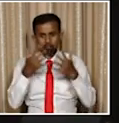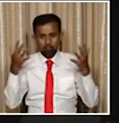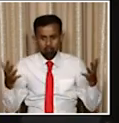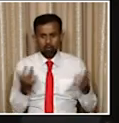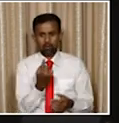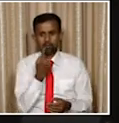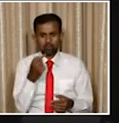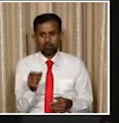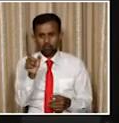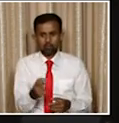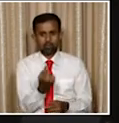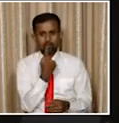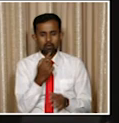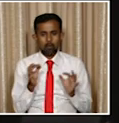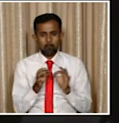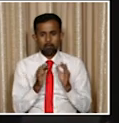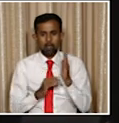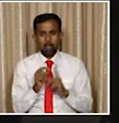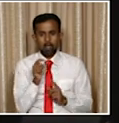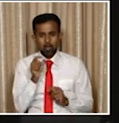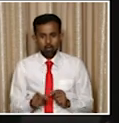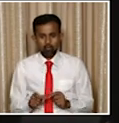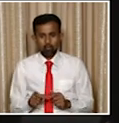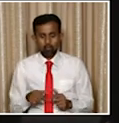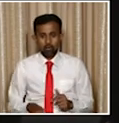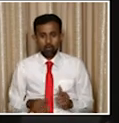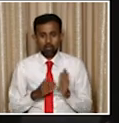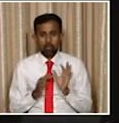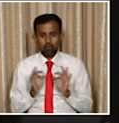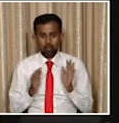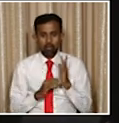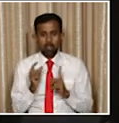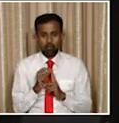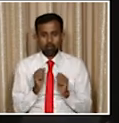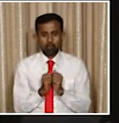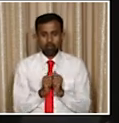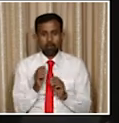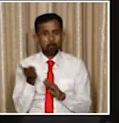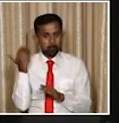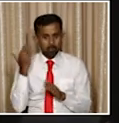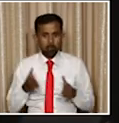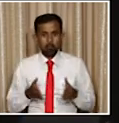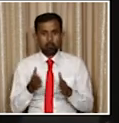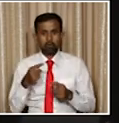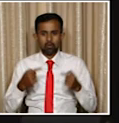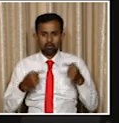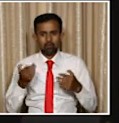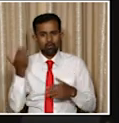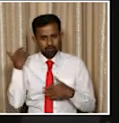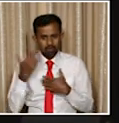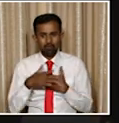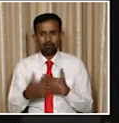කරා ඔබතුමාත් දැන් කරනවා බන්දුල ගුණවර්ධන එමත්තුමා මද ජන මාධ්‍ය අමාත්‍යාංශය තමයි කන මේට කලින් මහා මාර්ග අමාත්‍යාංශ විවාදයට ගත්තා